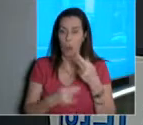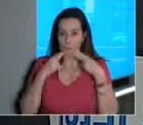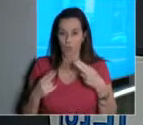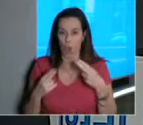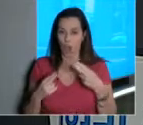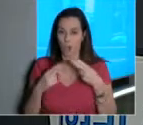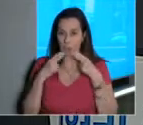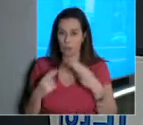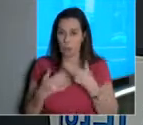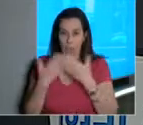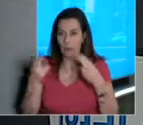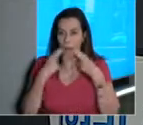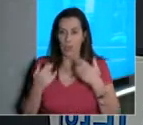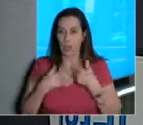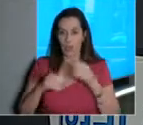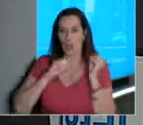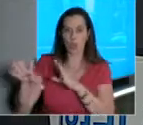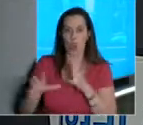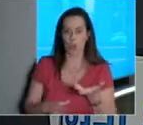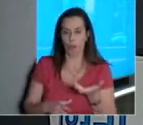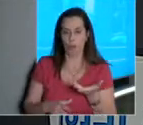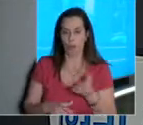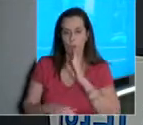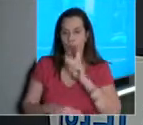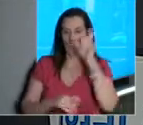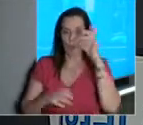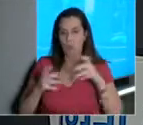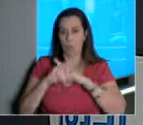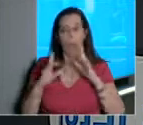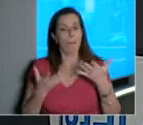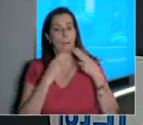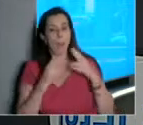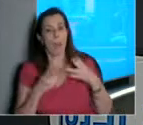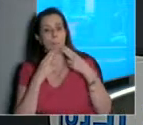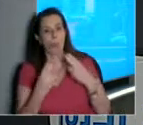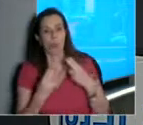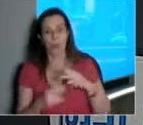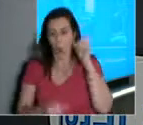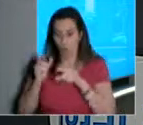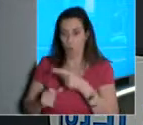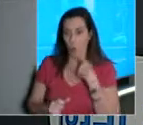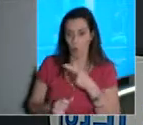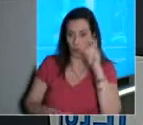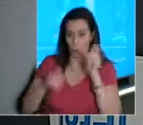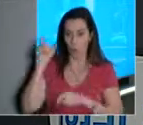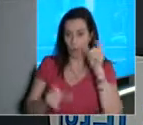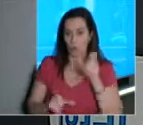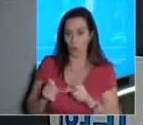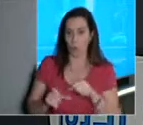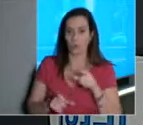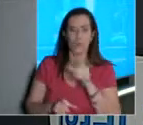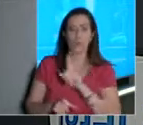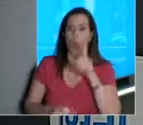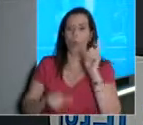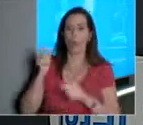פתרון, פתרון, אין פתרון. אני לא אזרוק את הצרה הזאת על אף אחד אחר, אוקיי? אז מה הפתרון? והאוכלוסייה הזאת שאתם קוראים לאוכלוסייה ותושבים, זו